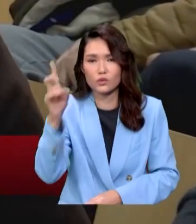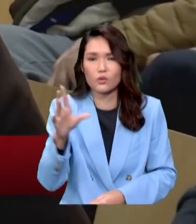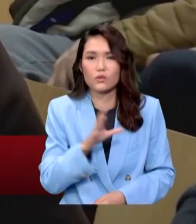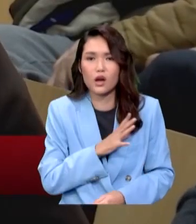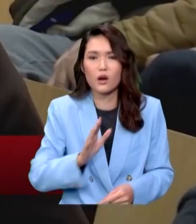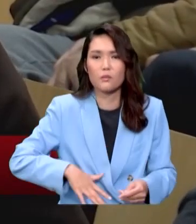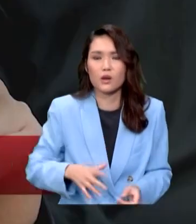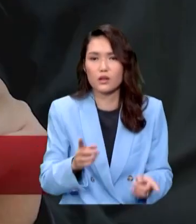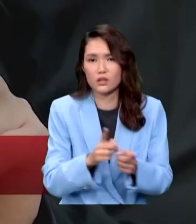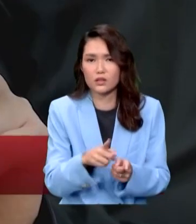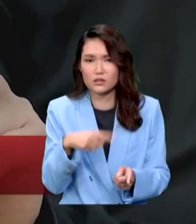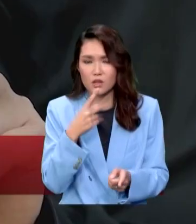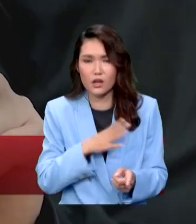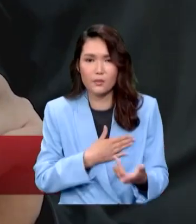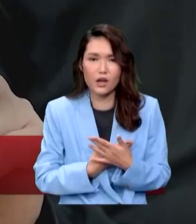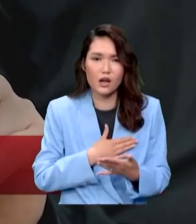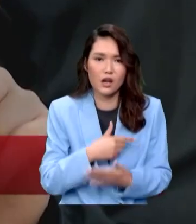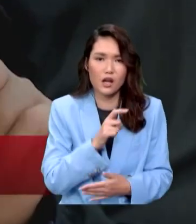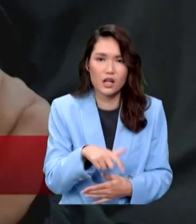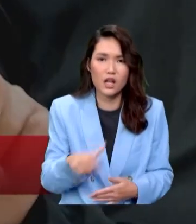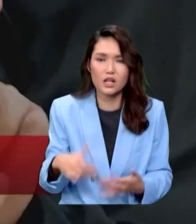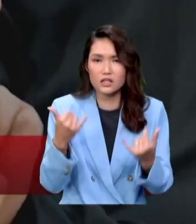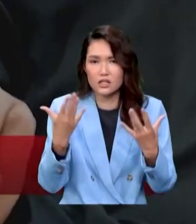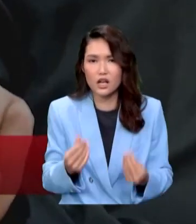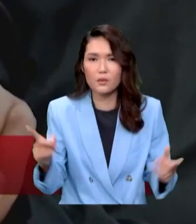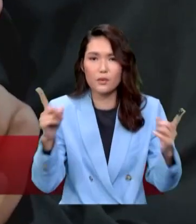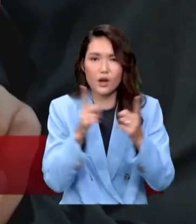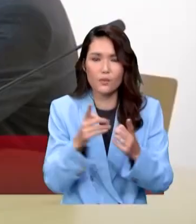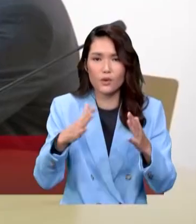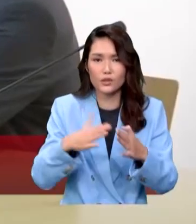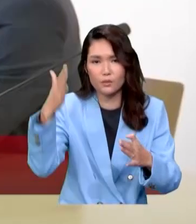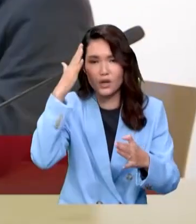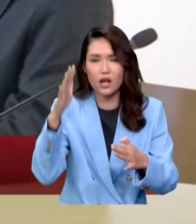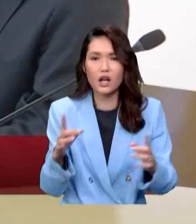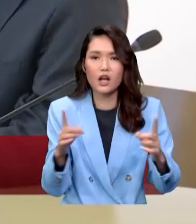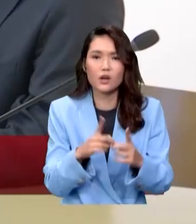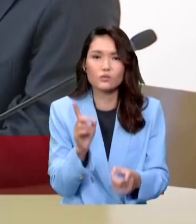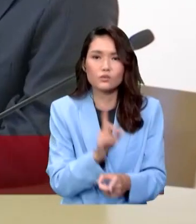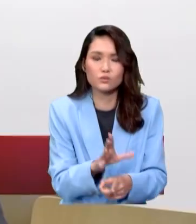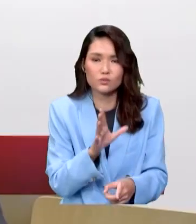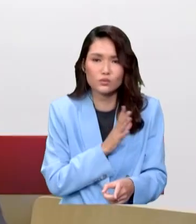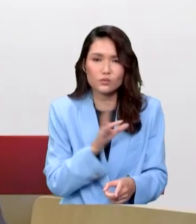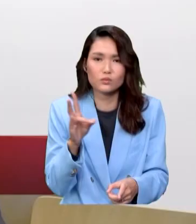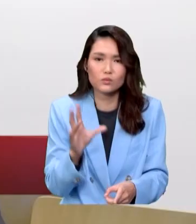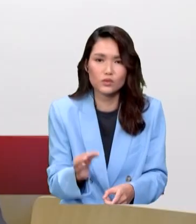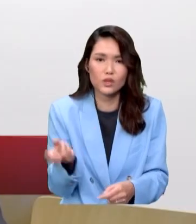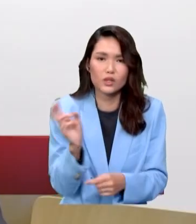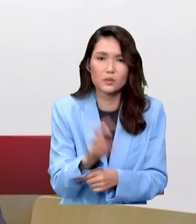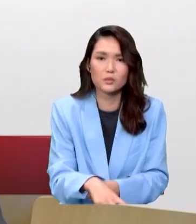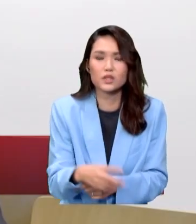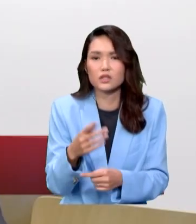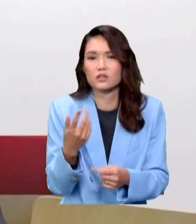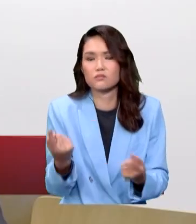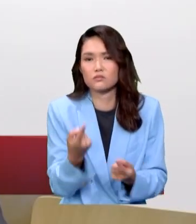отписки, утверждают активисты. Вот и в этот раз жители надеялись увидеть на встрече зам. Акима Астаны, но как и в прошлый раз отчитываться за ведомство пришли те же